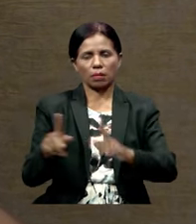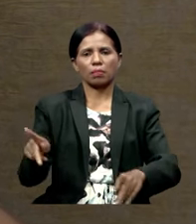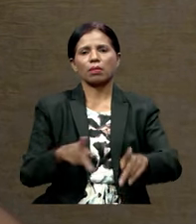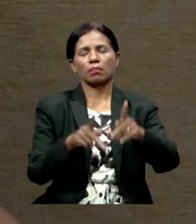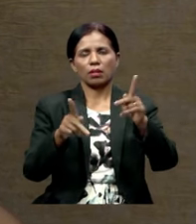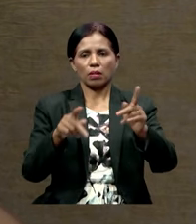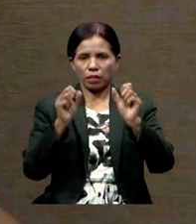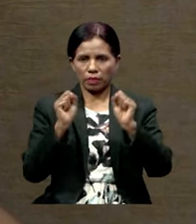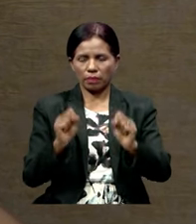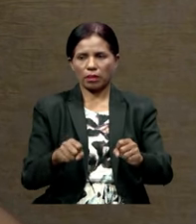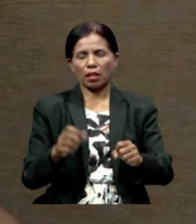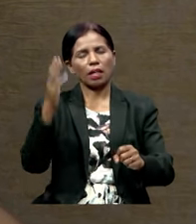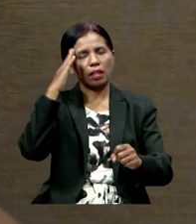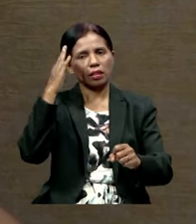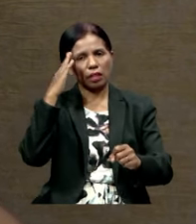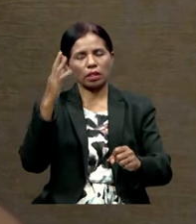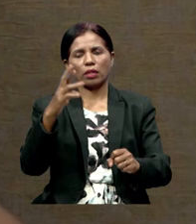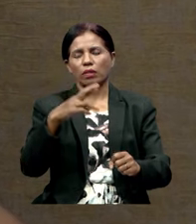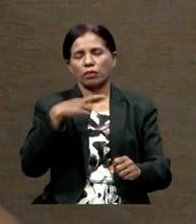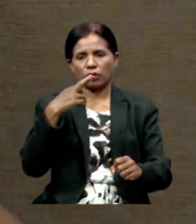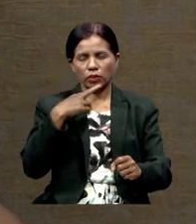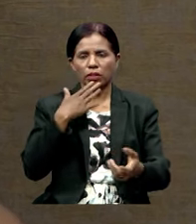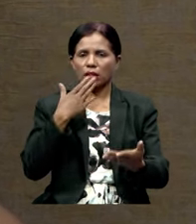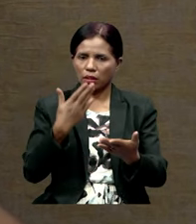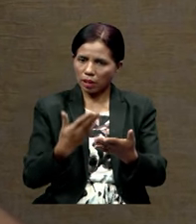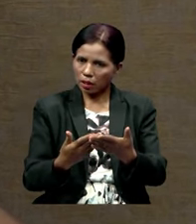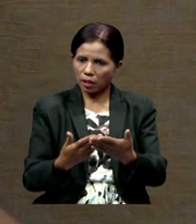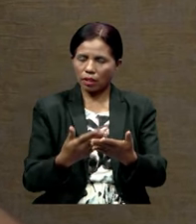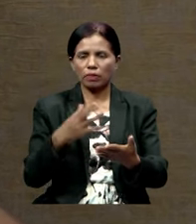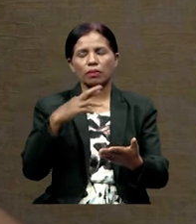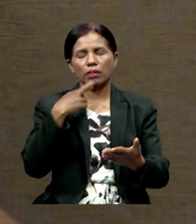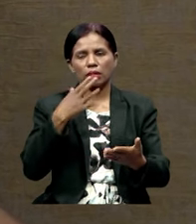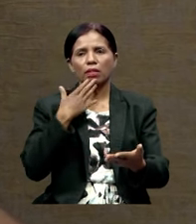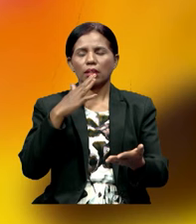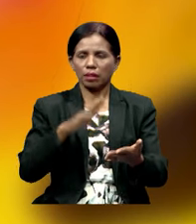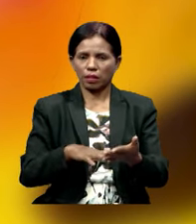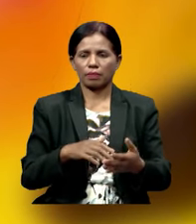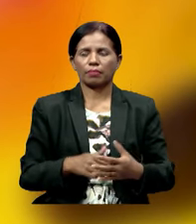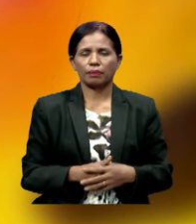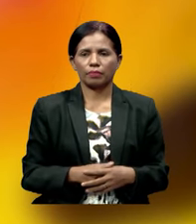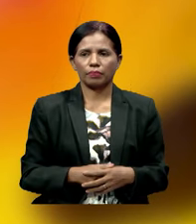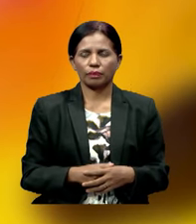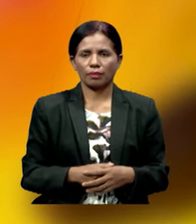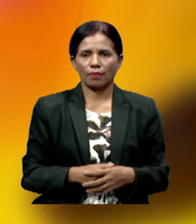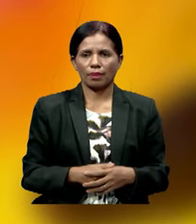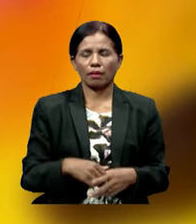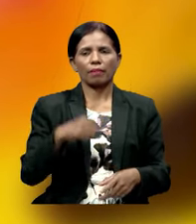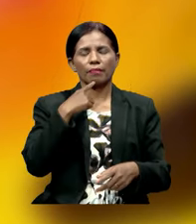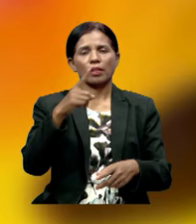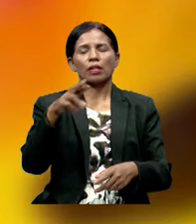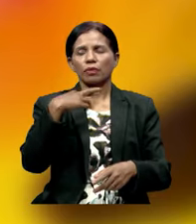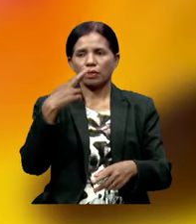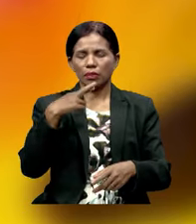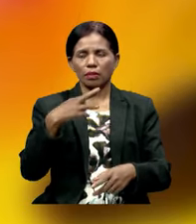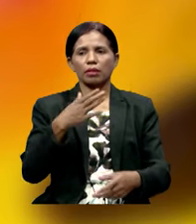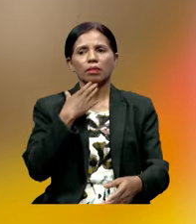bele, haten conoba, qualidade fost nerasă. Ernesto acrescenta, fost referi